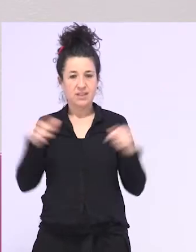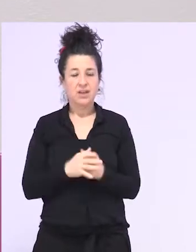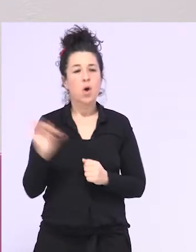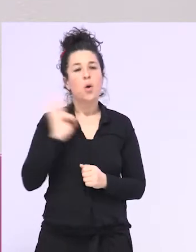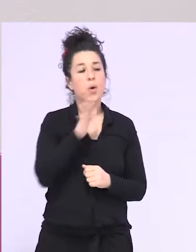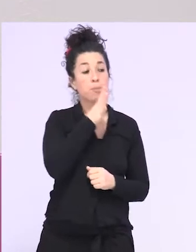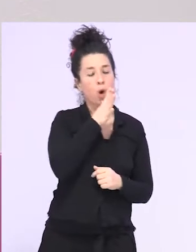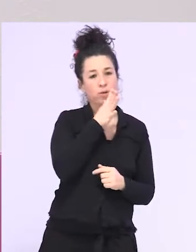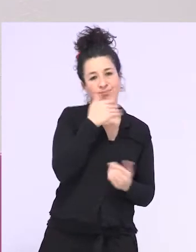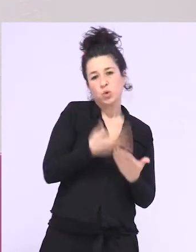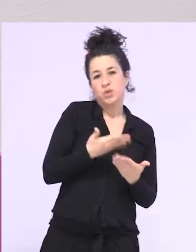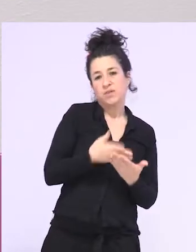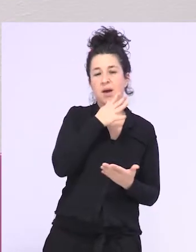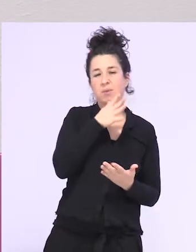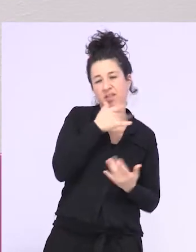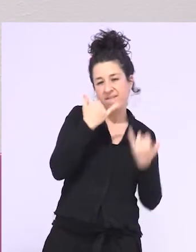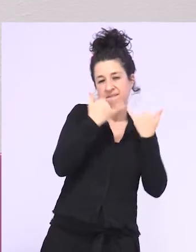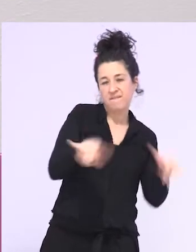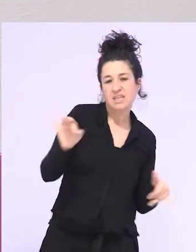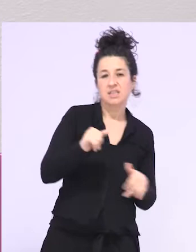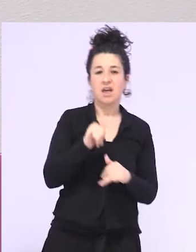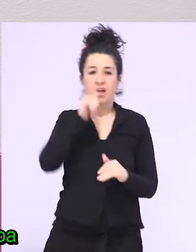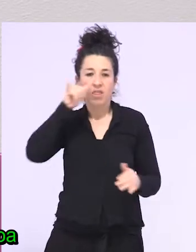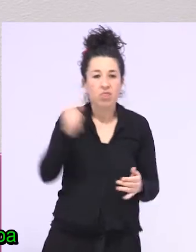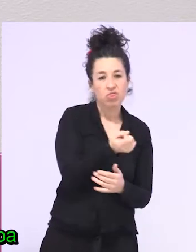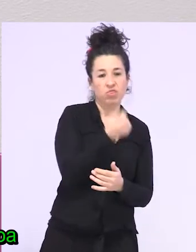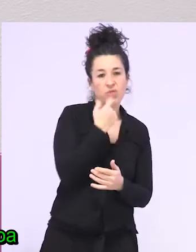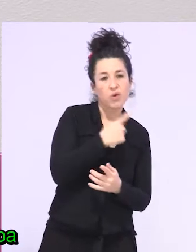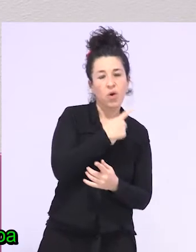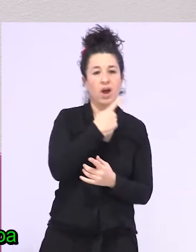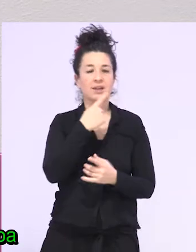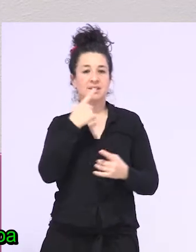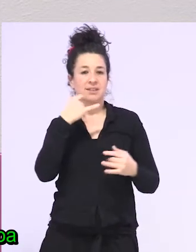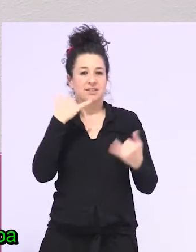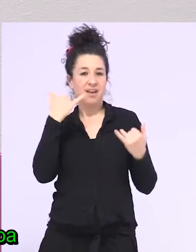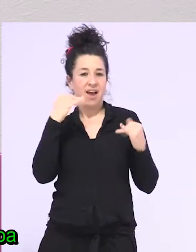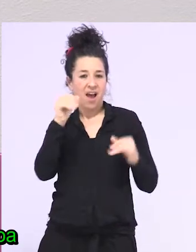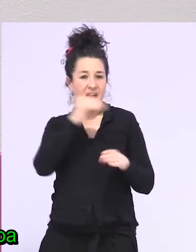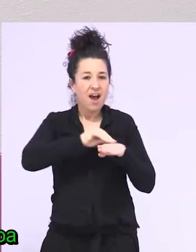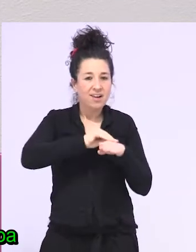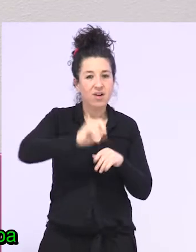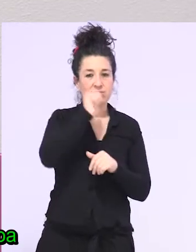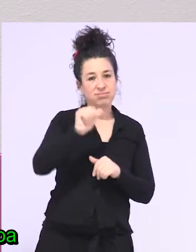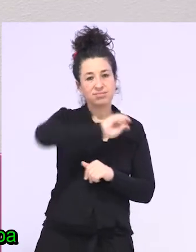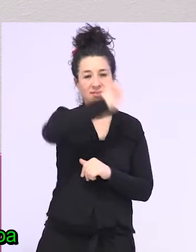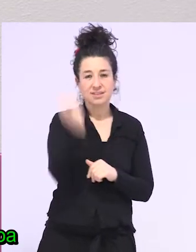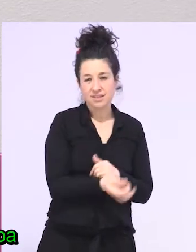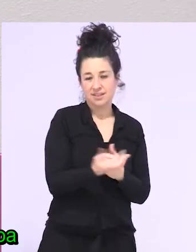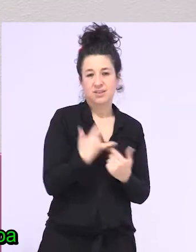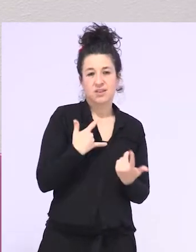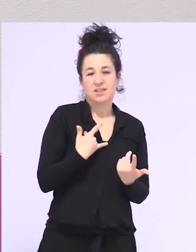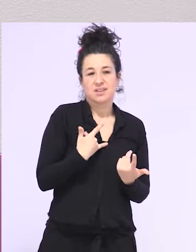festa dalako orokorrean, alkohola dagolako tartean, drogak daudelako, bueno, pixkate, saluespenaren narratibari momentuko edo zein arrazoi,